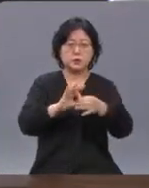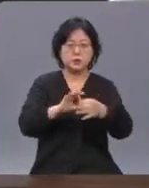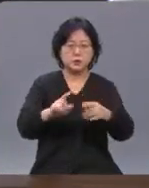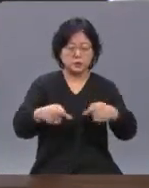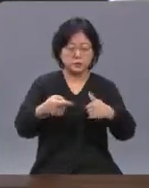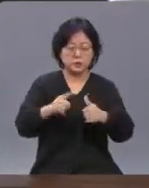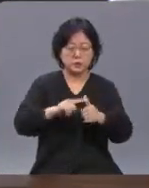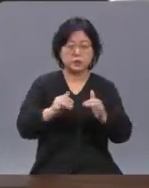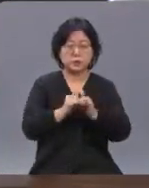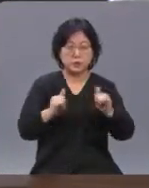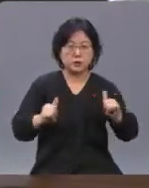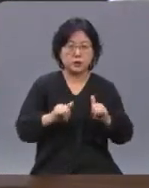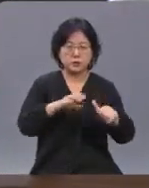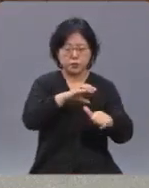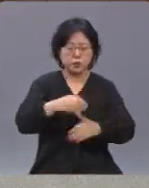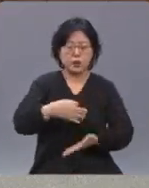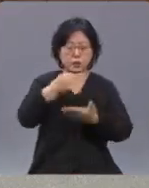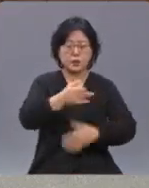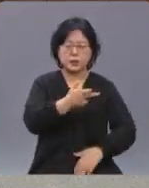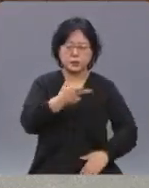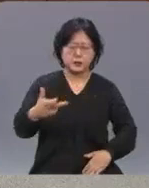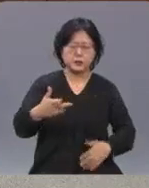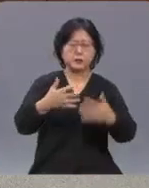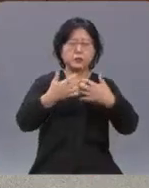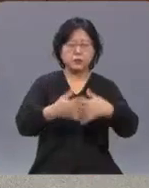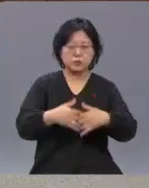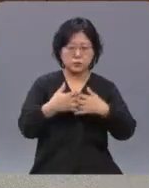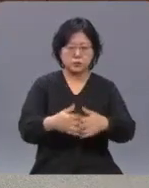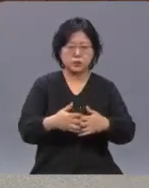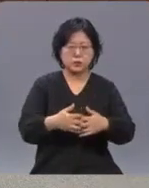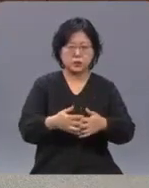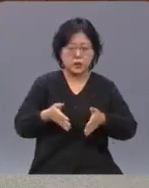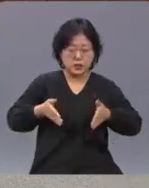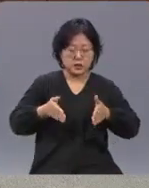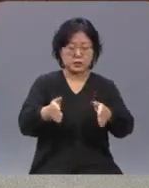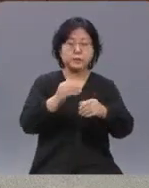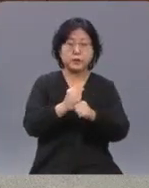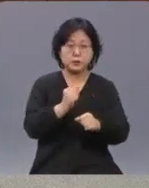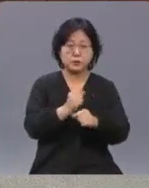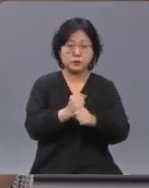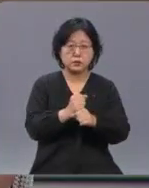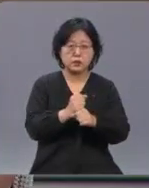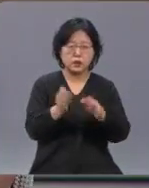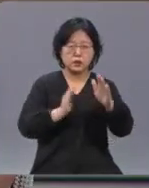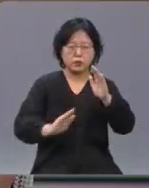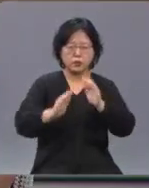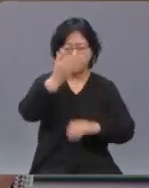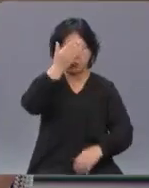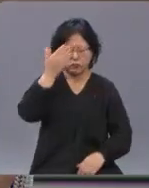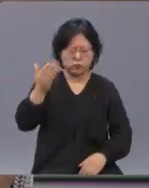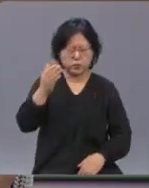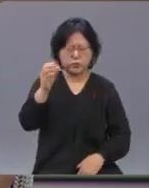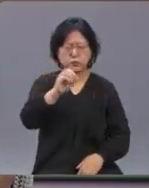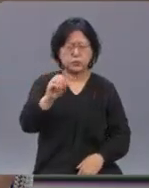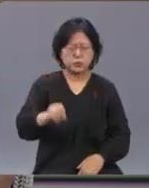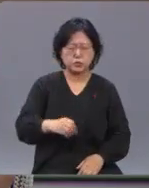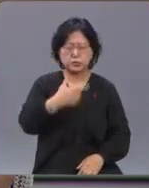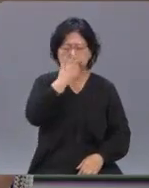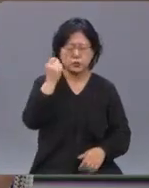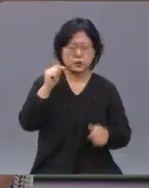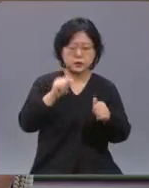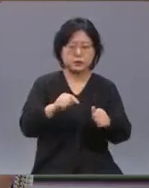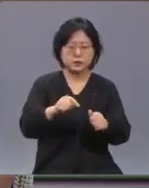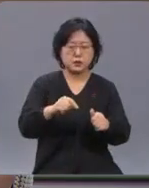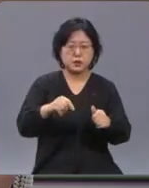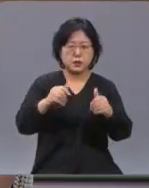관련해 참석자들은 보존가치가 큰 공장 동으로 대로가 관통하는 데다 공공기여율도 미흡하다고 지적했고